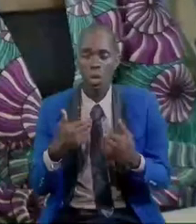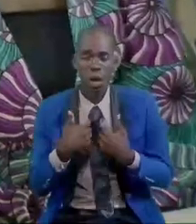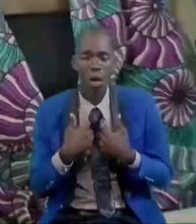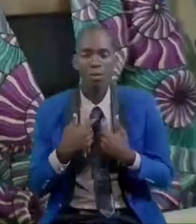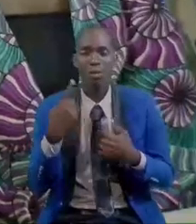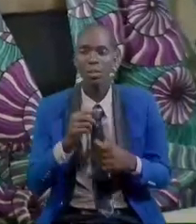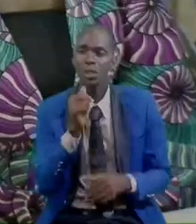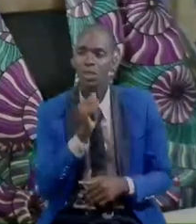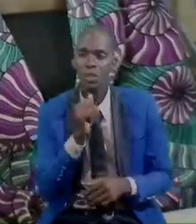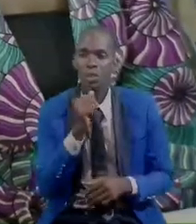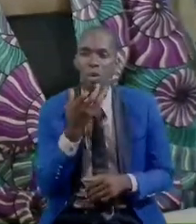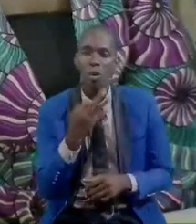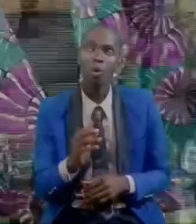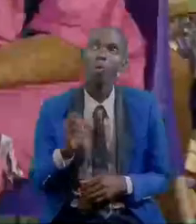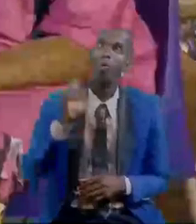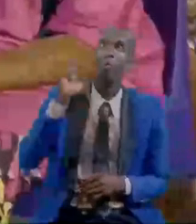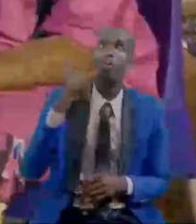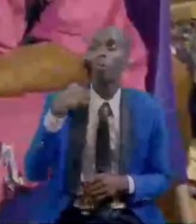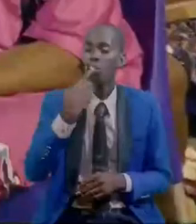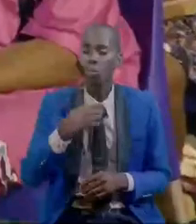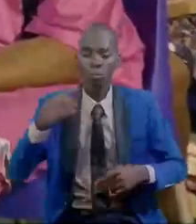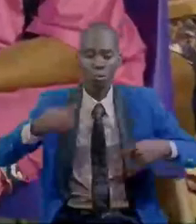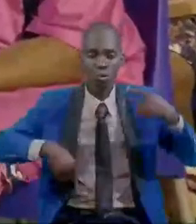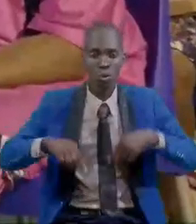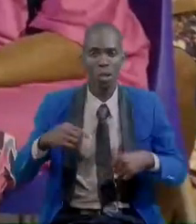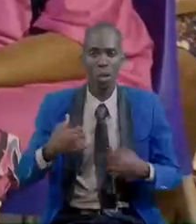maîtrises duquel nous sommes guéris. Chacun,